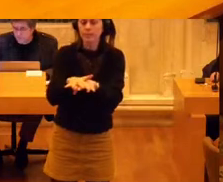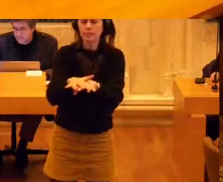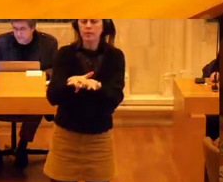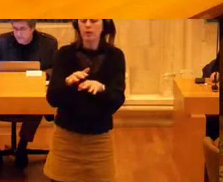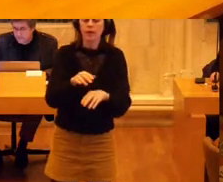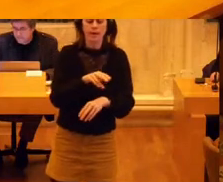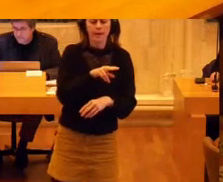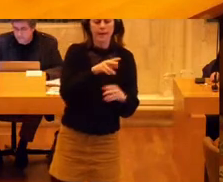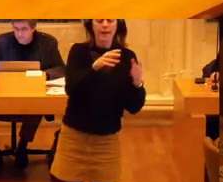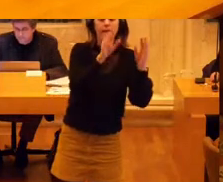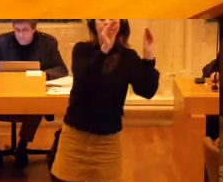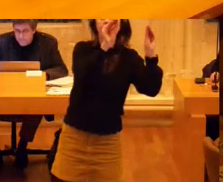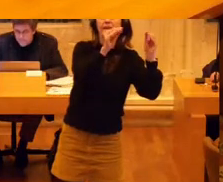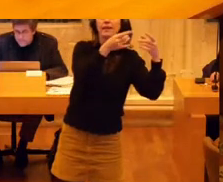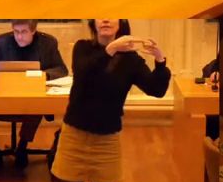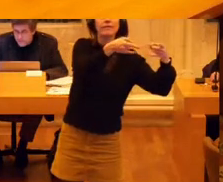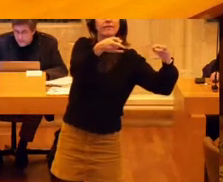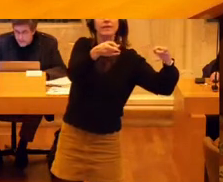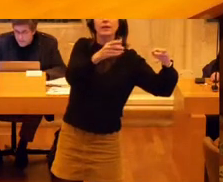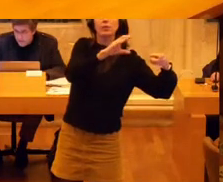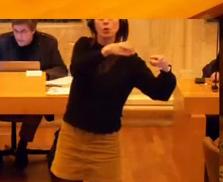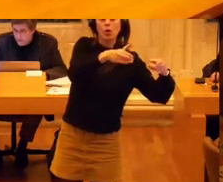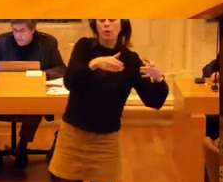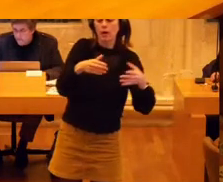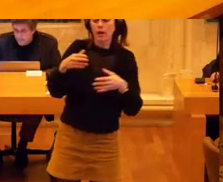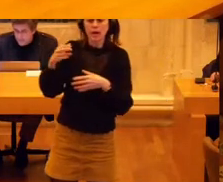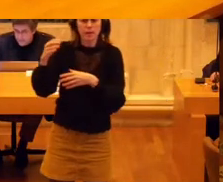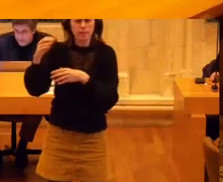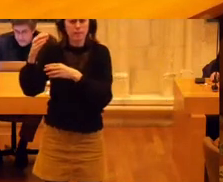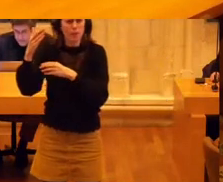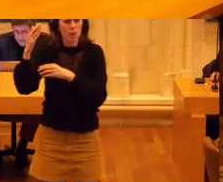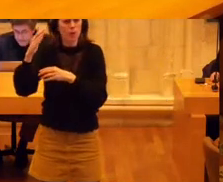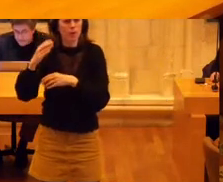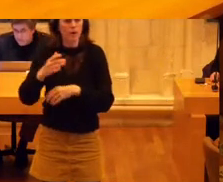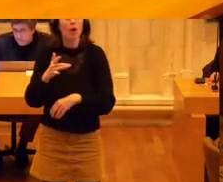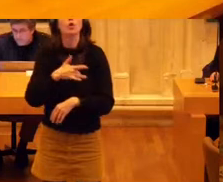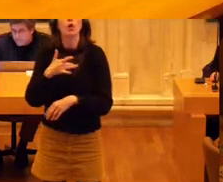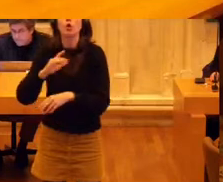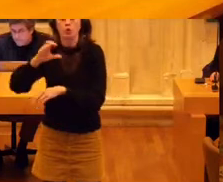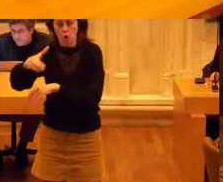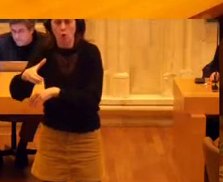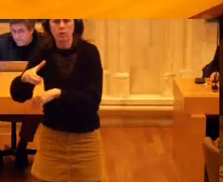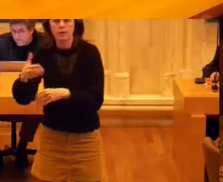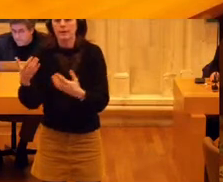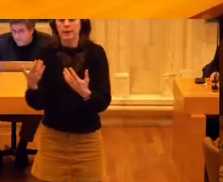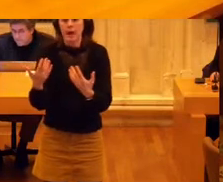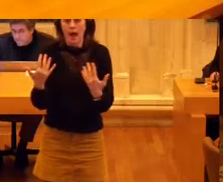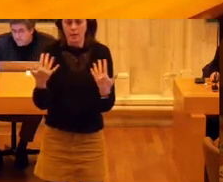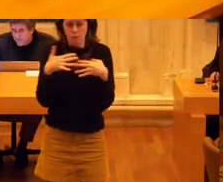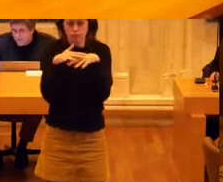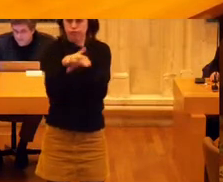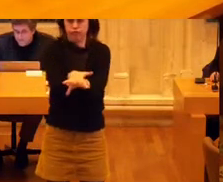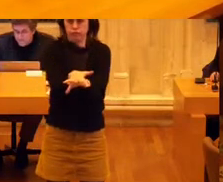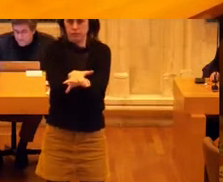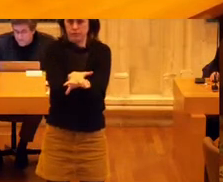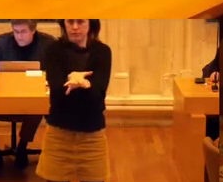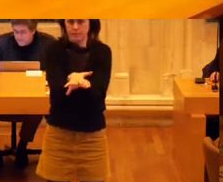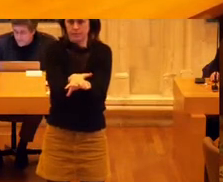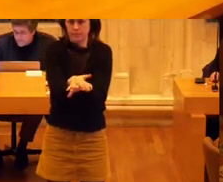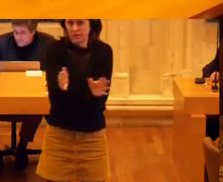Caen qui fusionnent. Il n'y a pas une association qui disparaît, c'est vraiment une fusion. Cette fusion, elle permet aussi de faire un certain